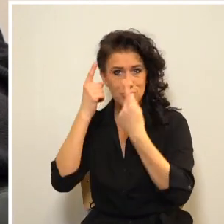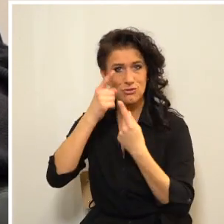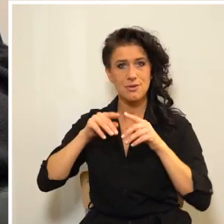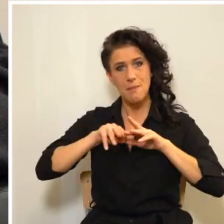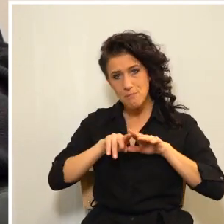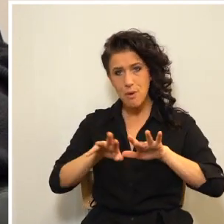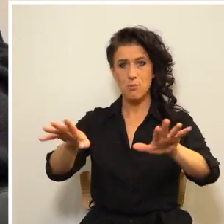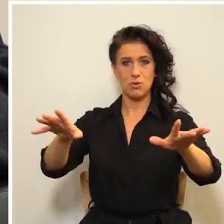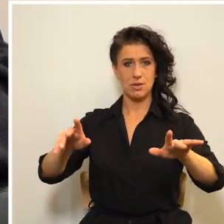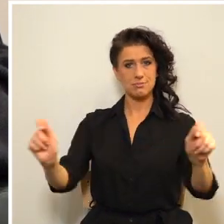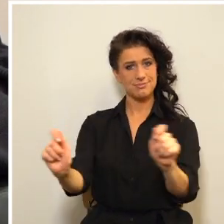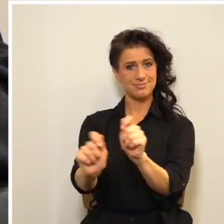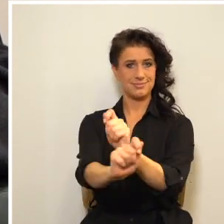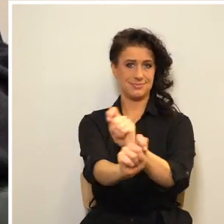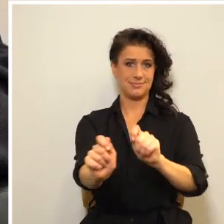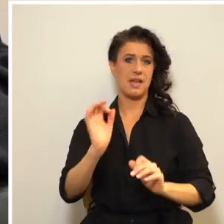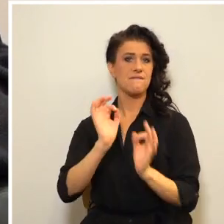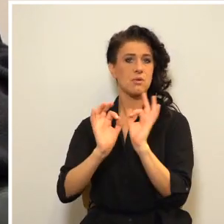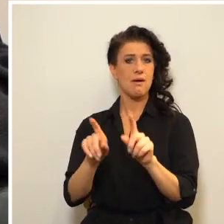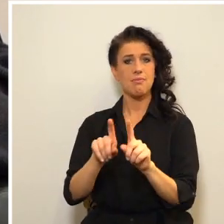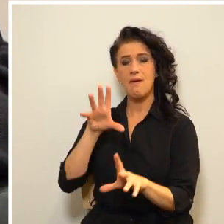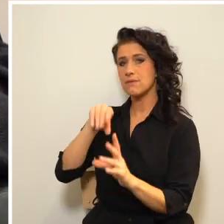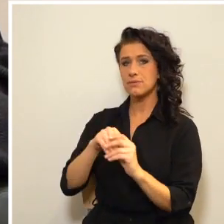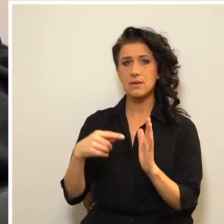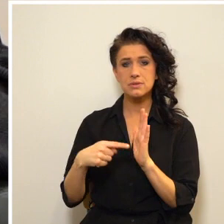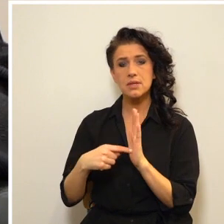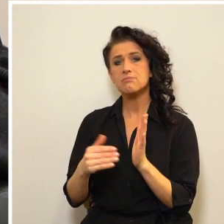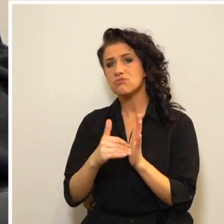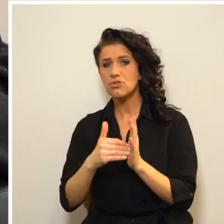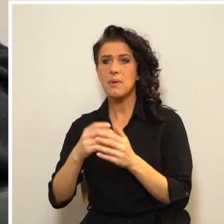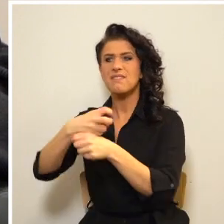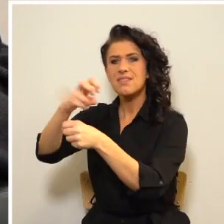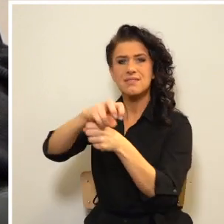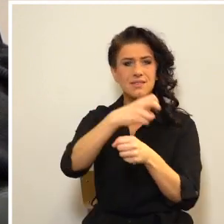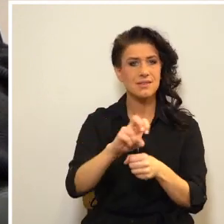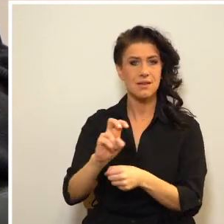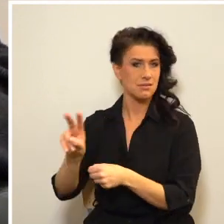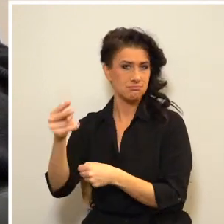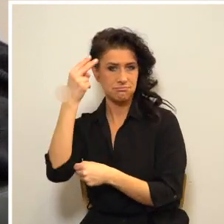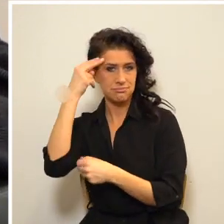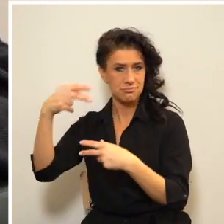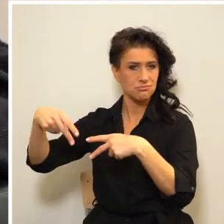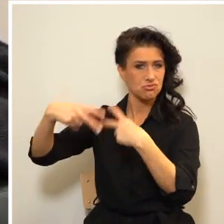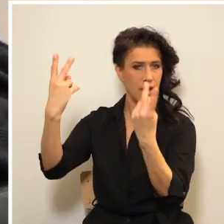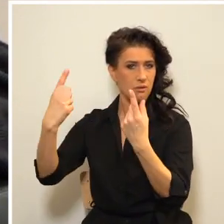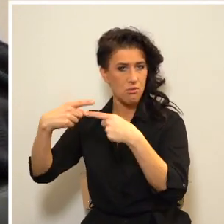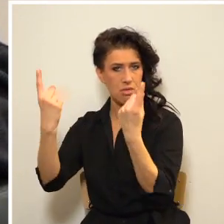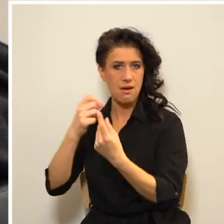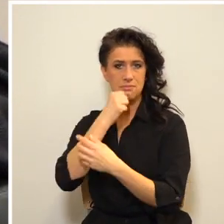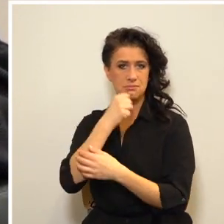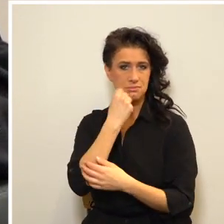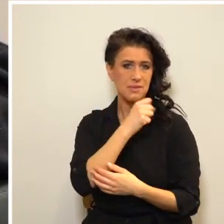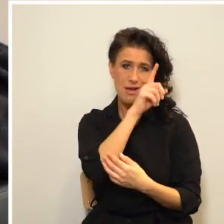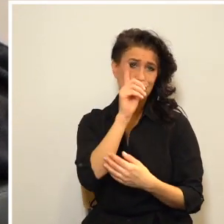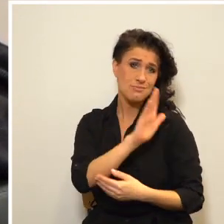popularyzator skoczą No jednak informacyjną bo trzeba po prostu usunąć tego rodzaju przekonania no